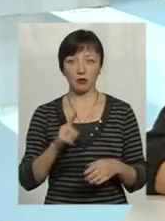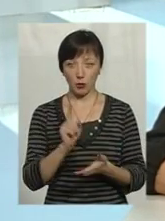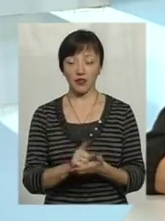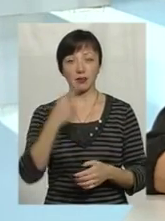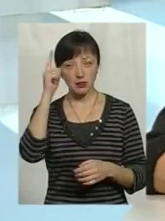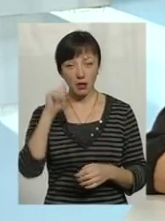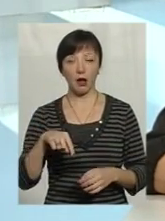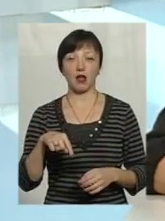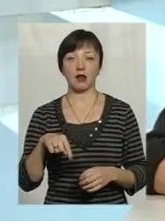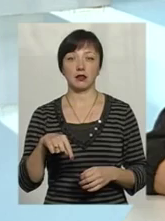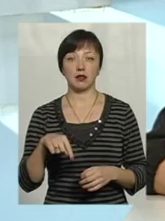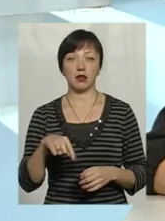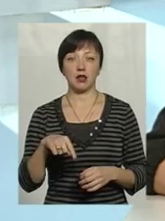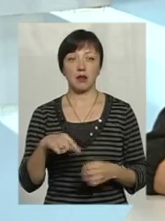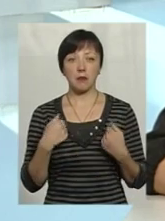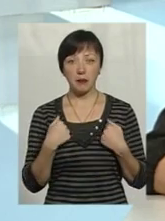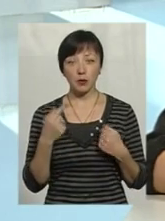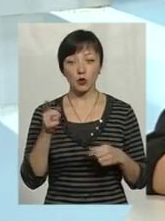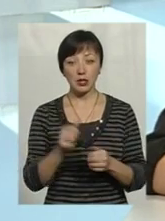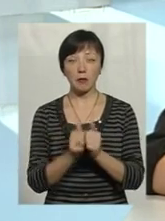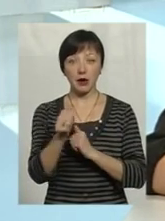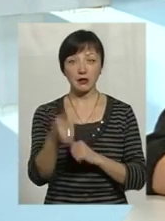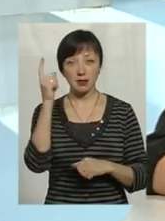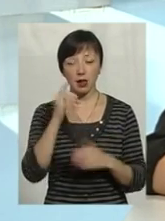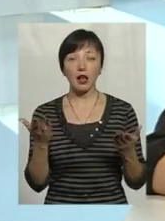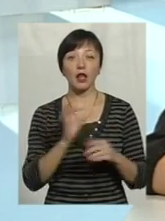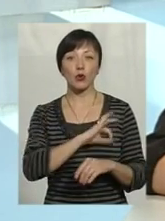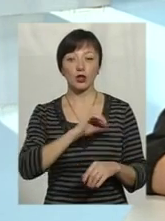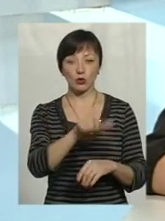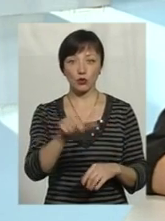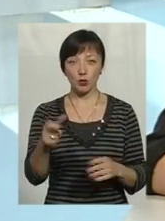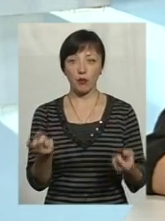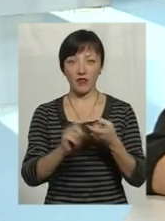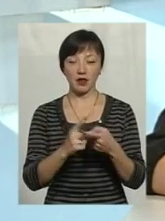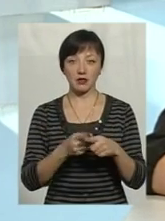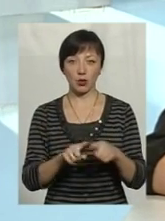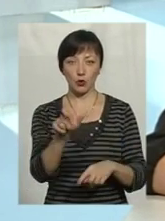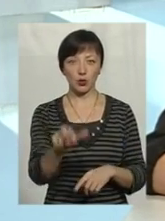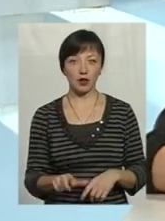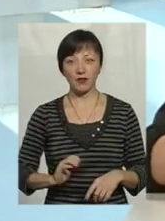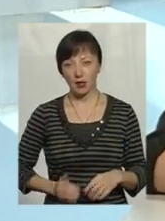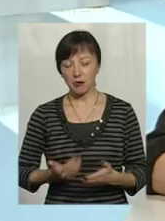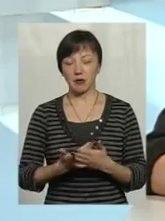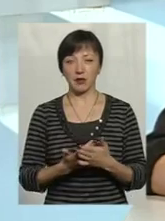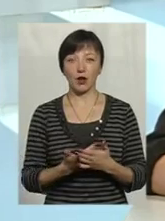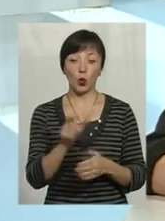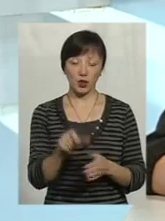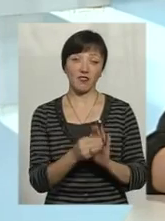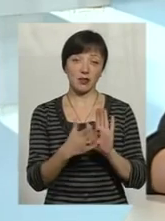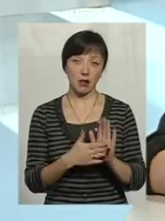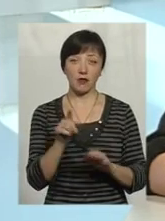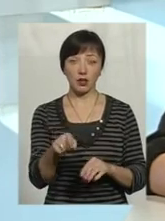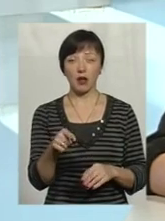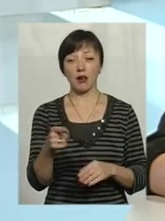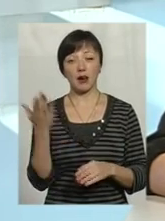повинні знати, і, до речі, ми б тоді наперед би знали, які юридичні особи пов'язані з цією людиною, тому що людина би вказала, що вона